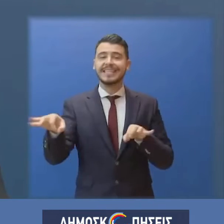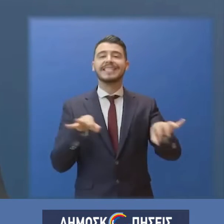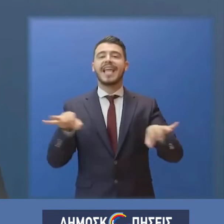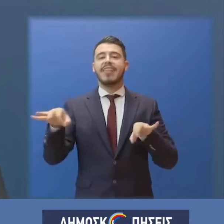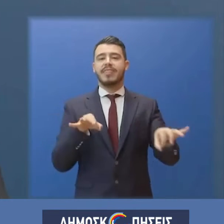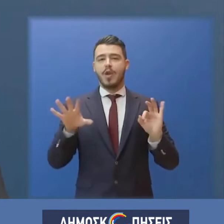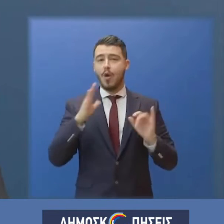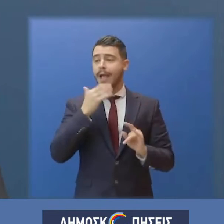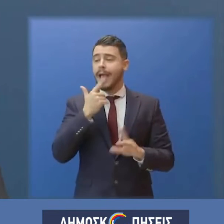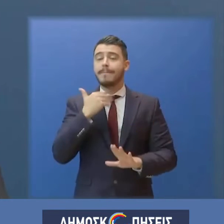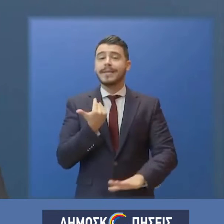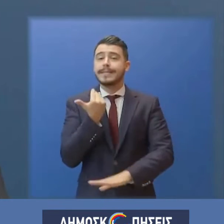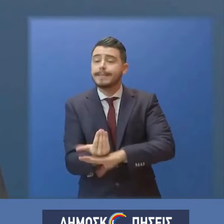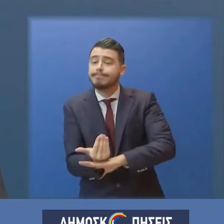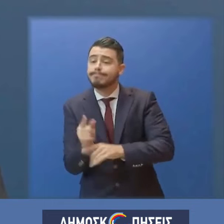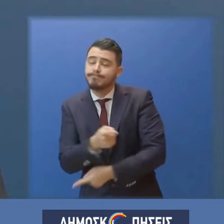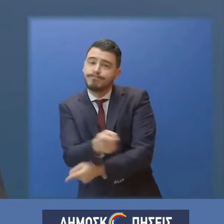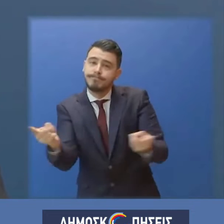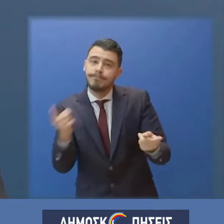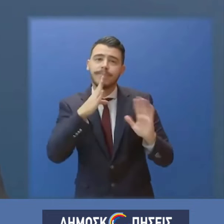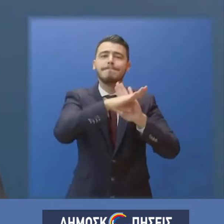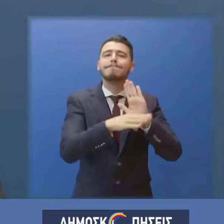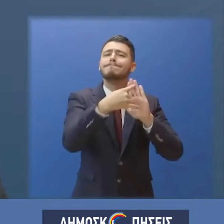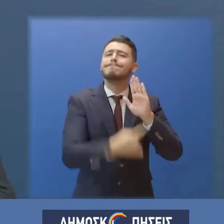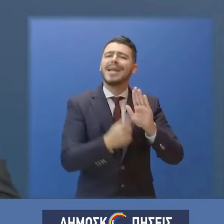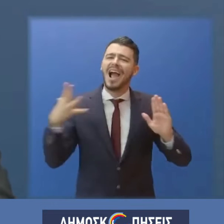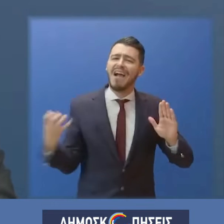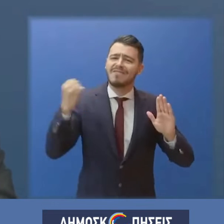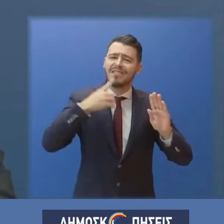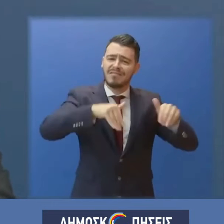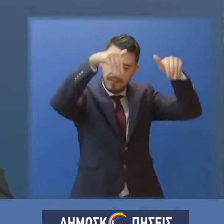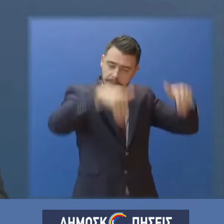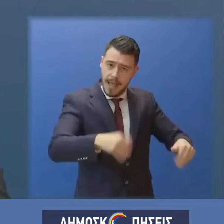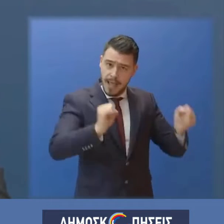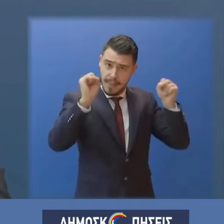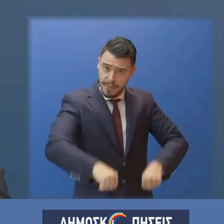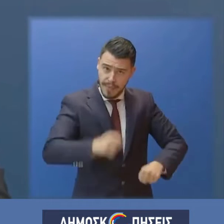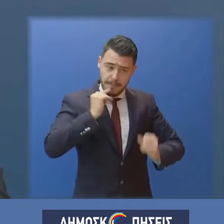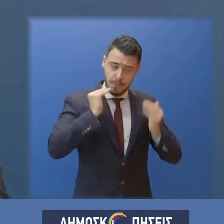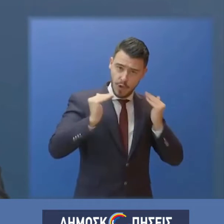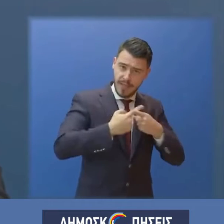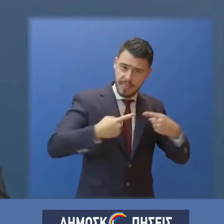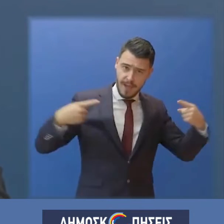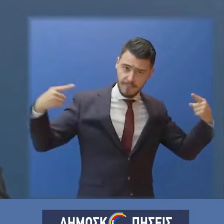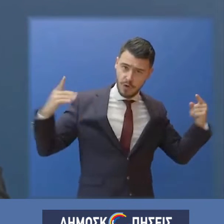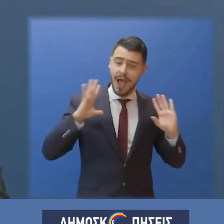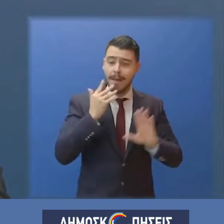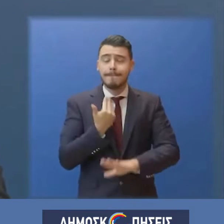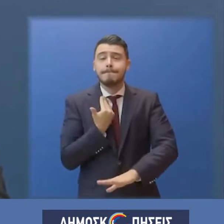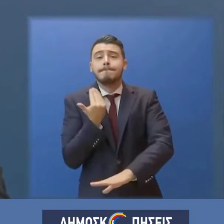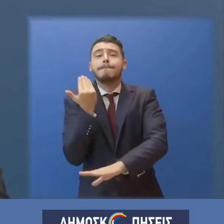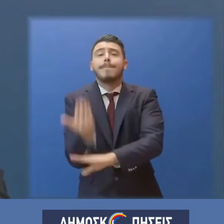ισχυρές συστάσεις πέραν για την τήρηση των μέτρων που έχουν θεσμοθετηθεί και για μέτρα που έχουν να κάνουν με την ατομική προστασία και για